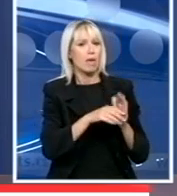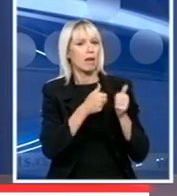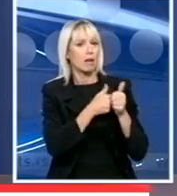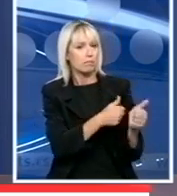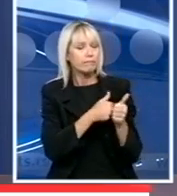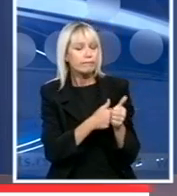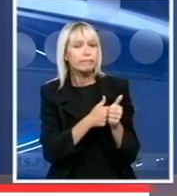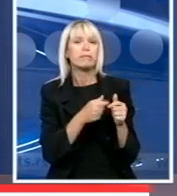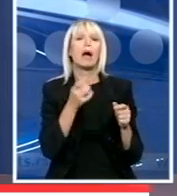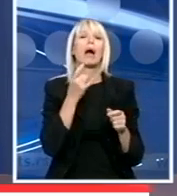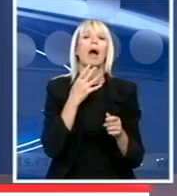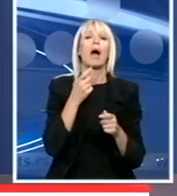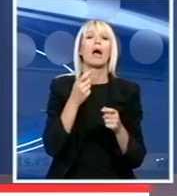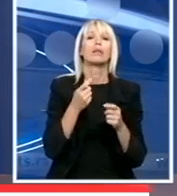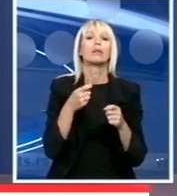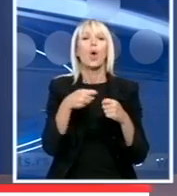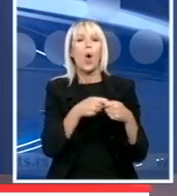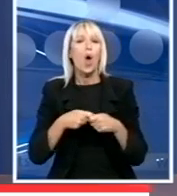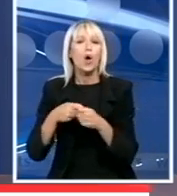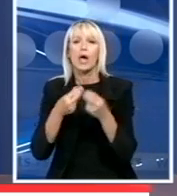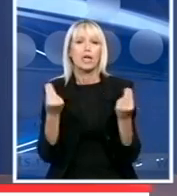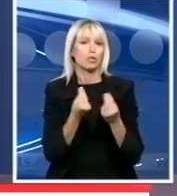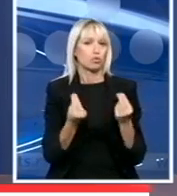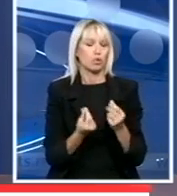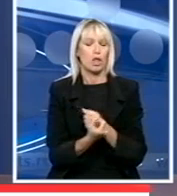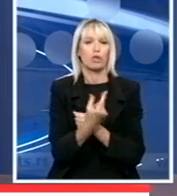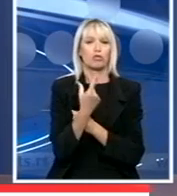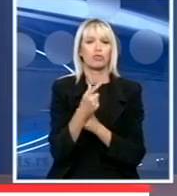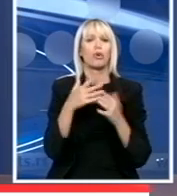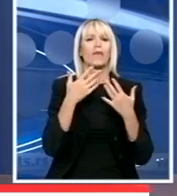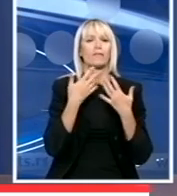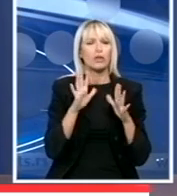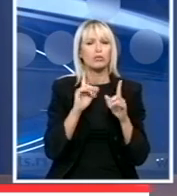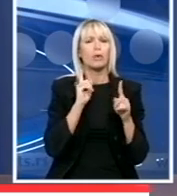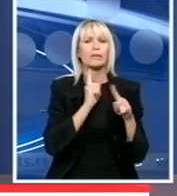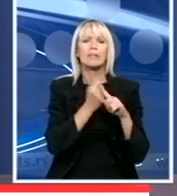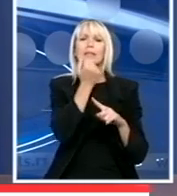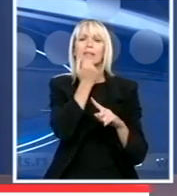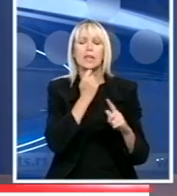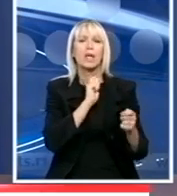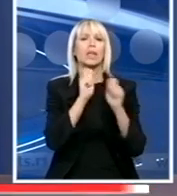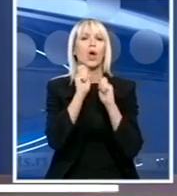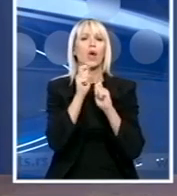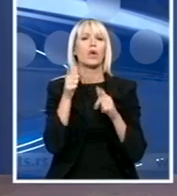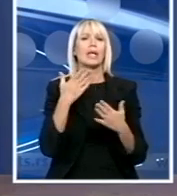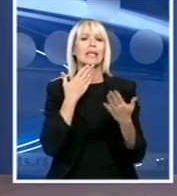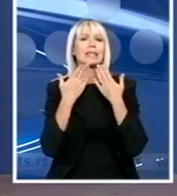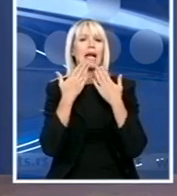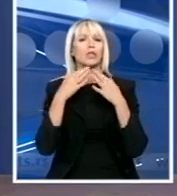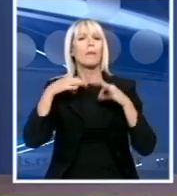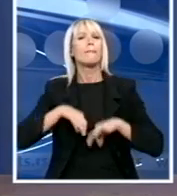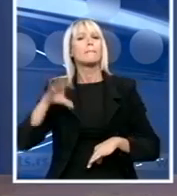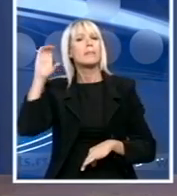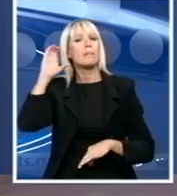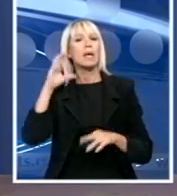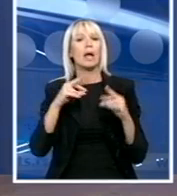organizovanju samog događaja, koji su detaljno dogovorene na sastanku sa premijerkom Anom